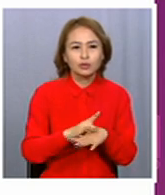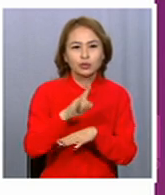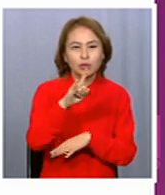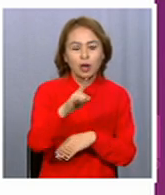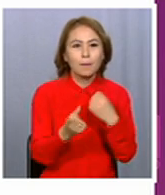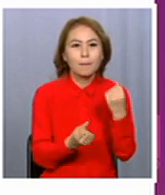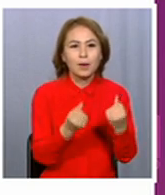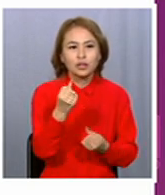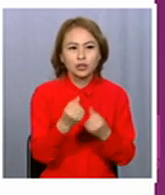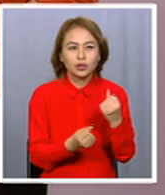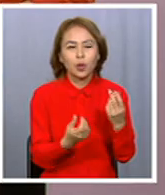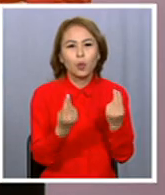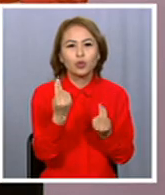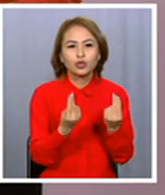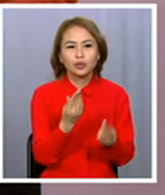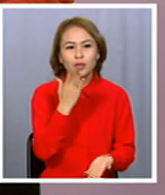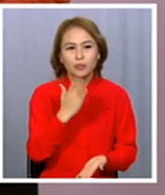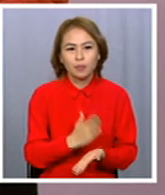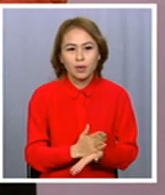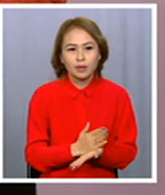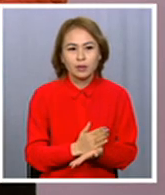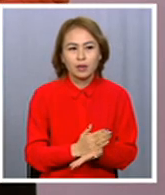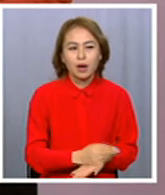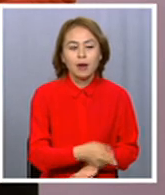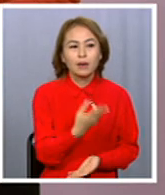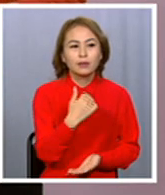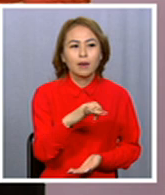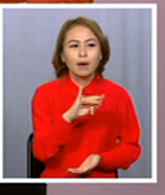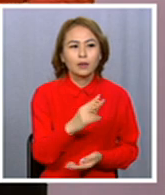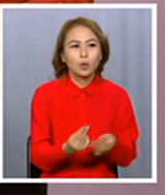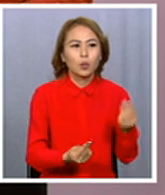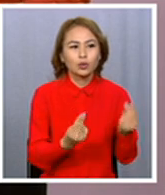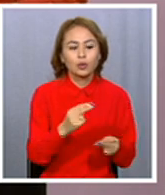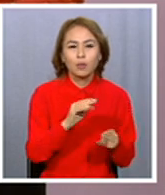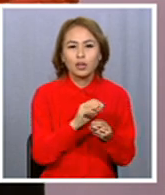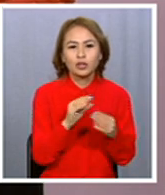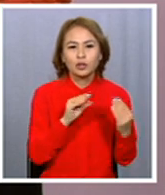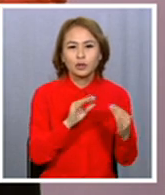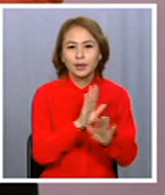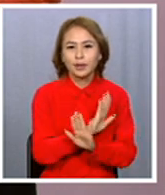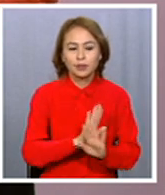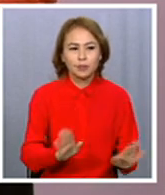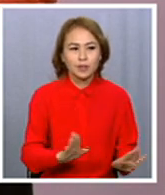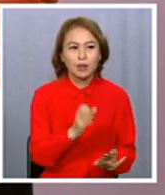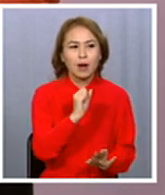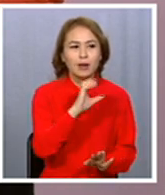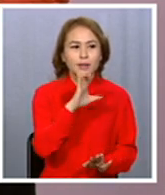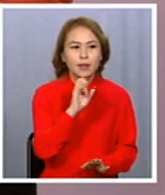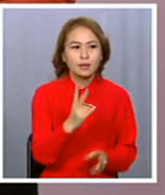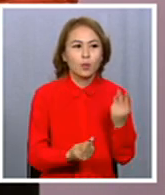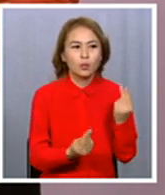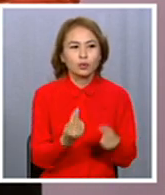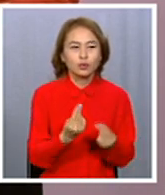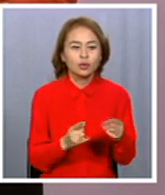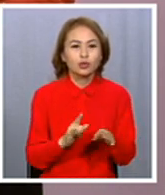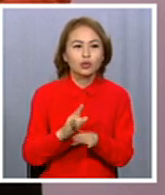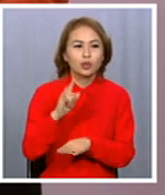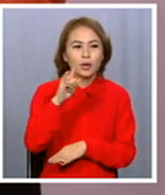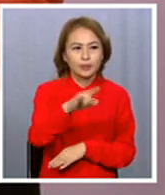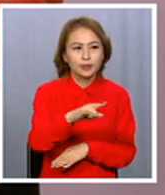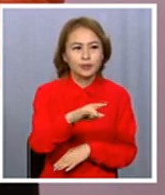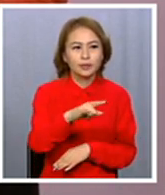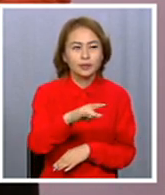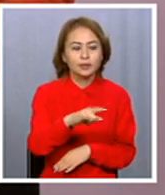машина ойыншықтары бар. Дарынның ойыншығы машина емес, ал Асанның ойыншығы ұшады.